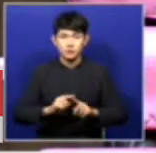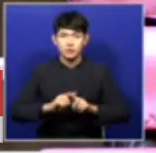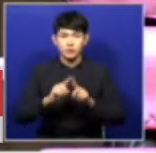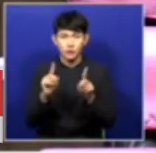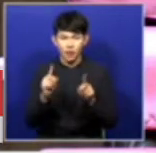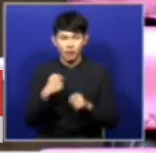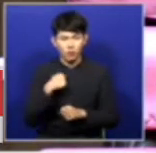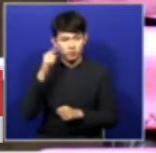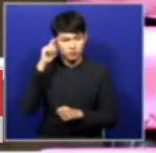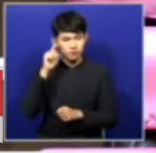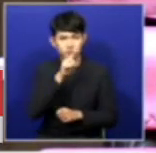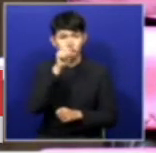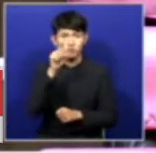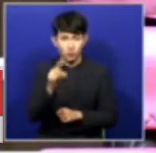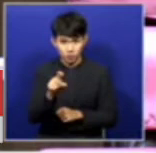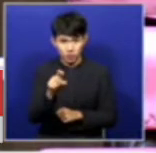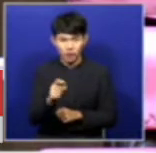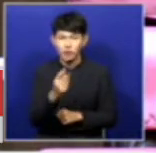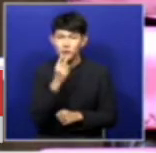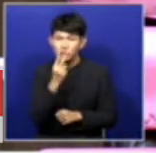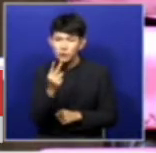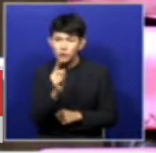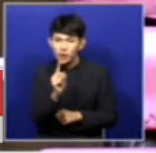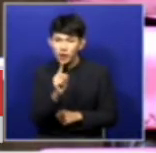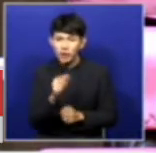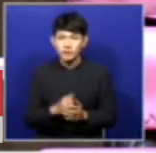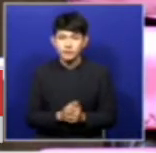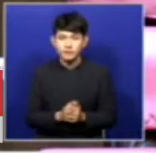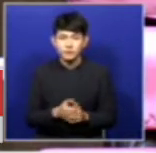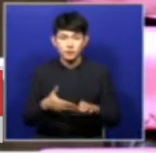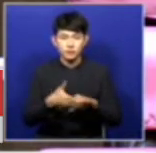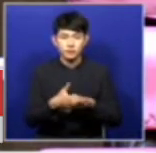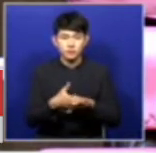ผมตั้งข้อสังเกตแล้วก็ตั้งประเด็นก็ขอสไลด์ด้วยครับ